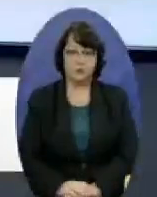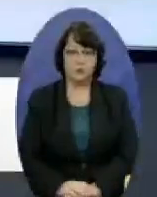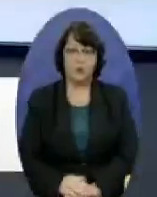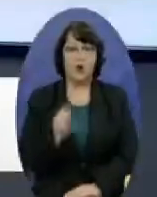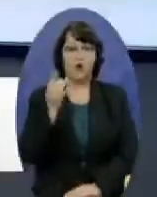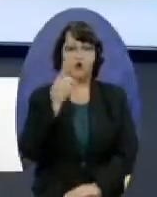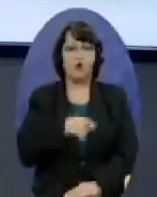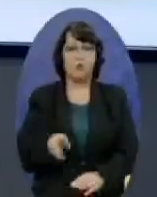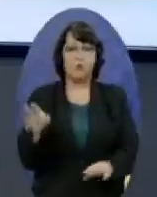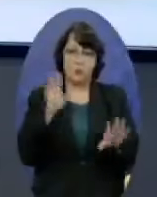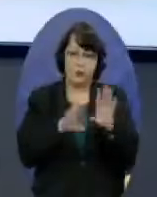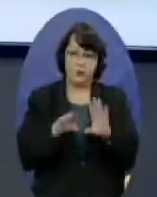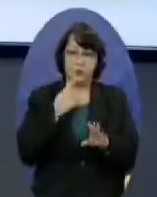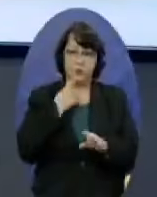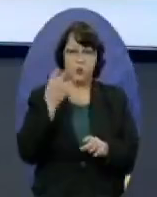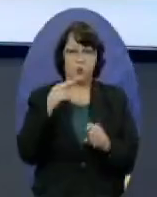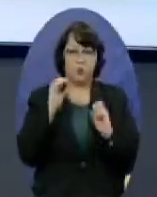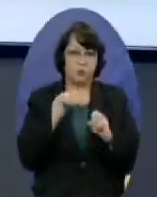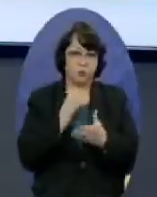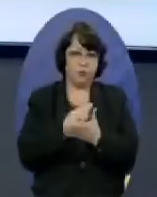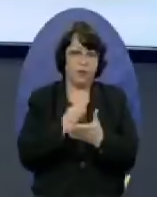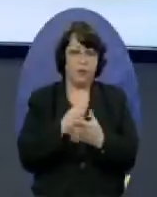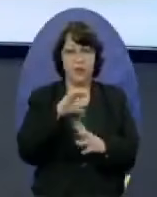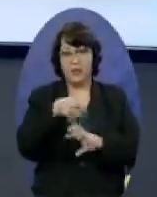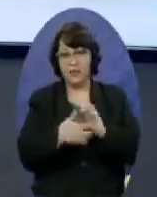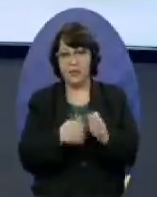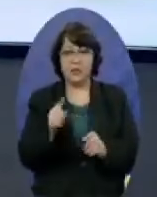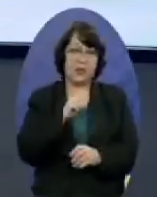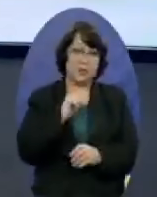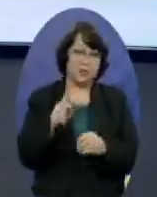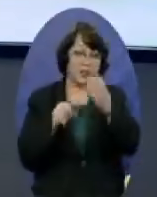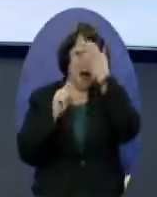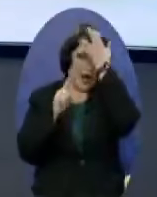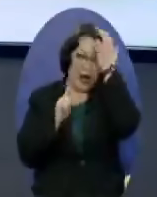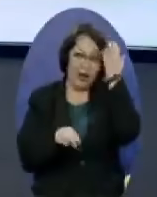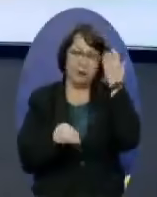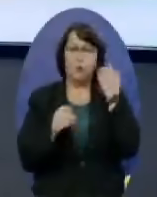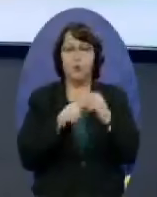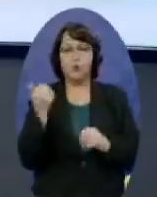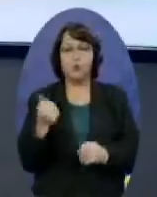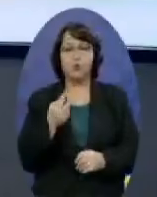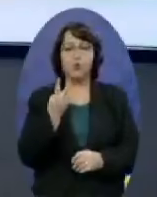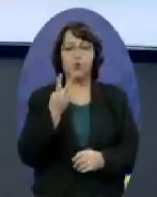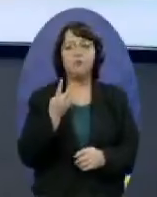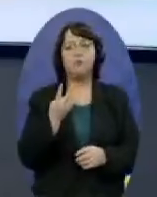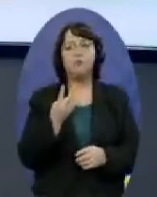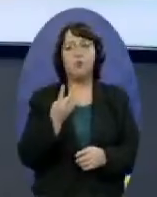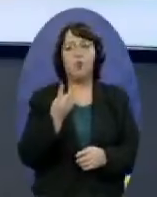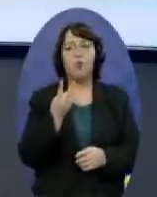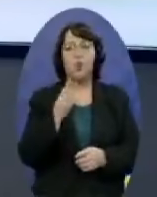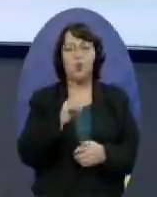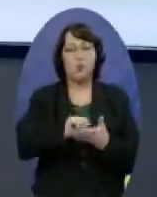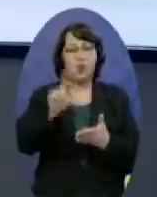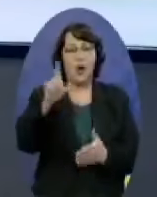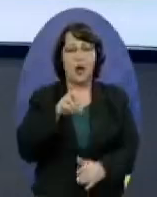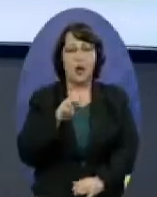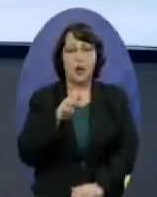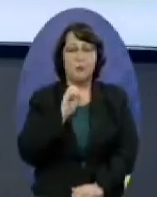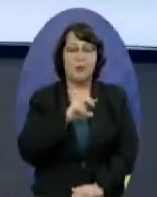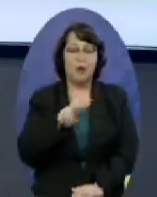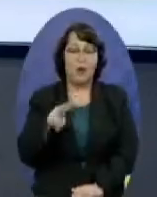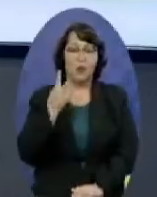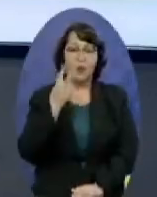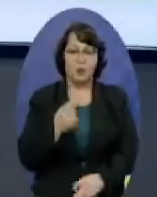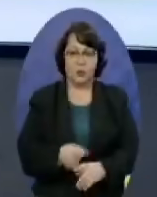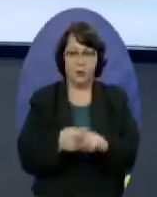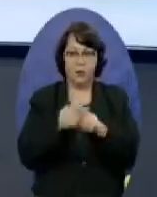За ойрхон орнуудын нөхцөл байдал хурцтаж байгаатай холбоотойгоор дэлхийн зах зээл дээрх алт болоод бусад өндөр металлын үнэ ханш эрс өсөж байна. Тодорхойлох юм